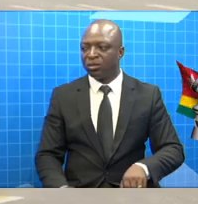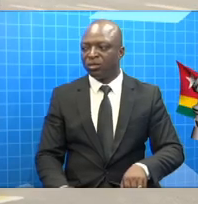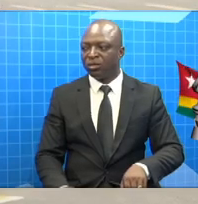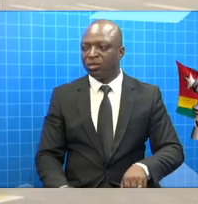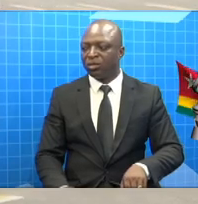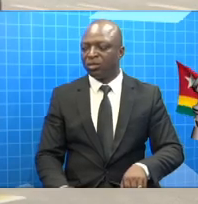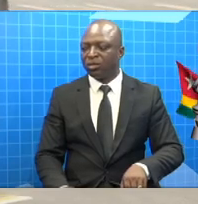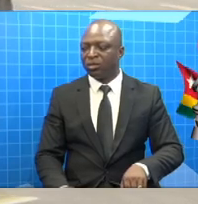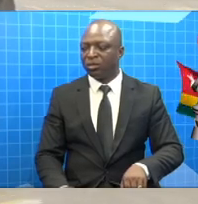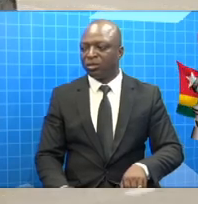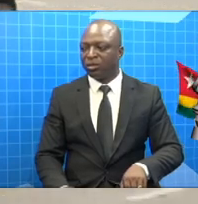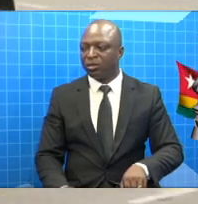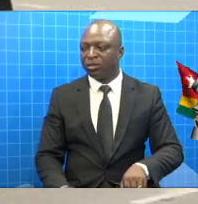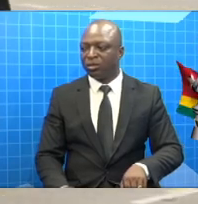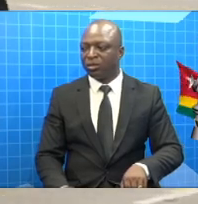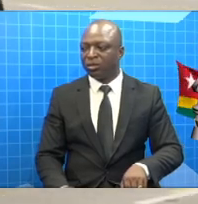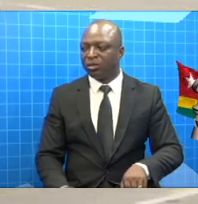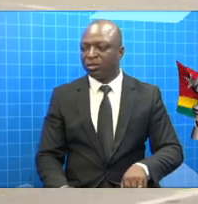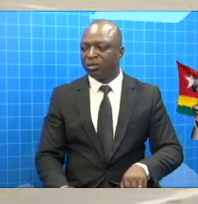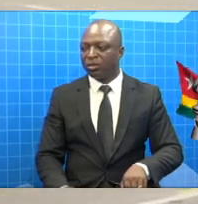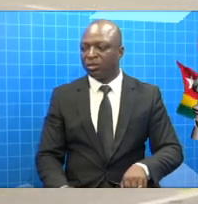Il y a un deuxième qui arrive.